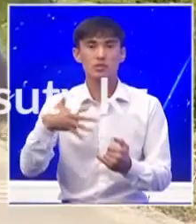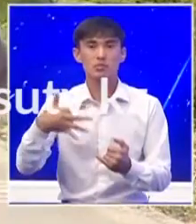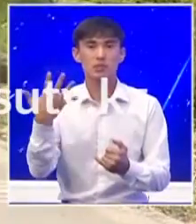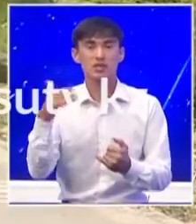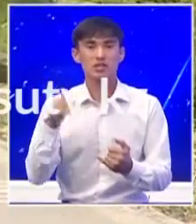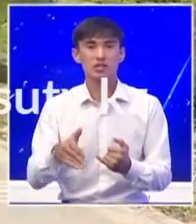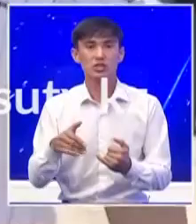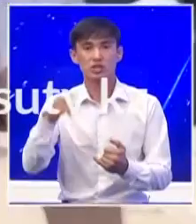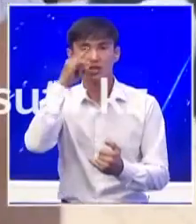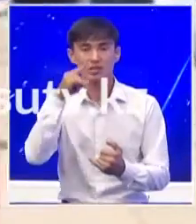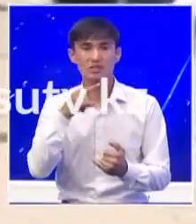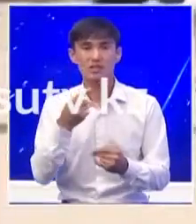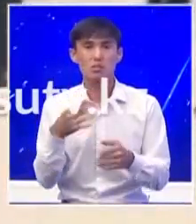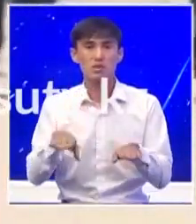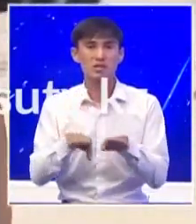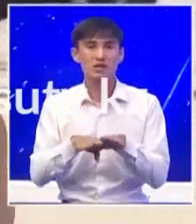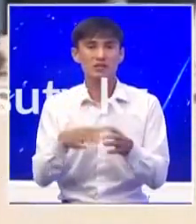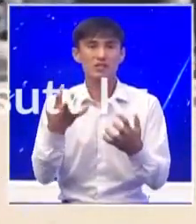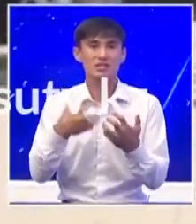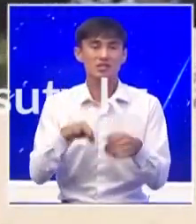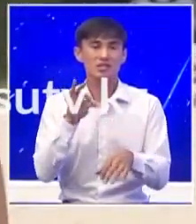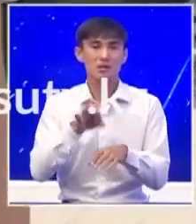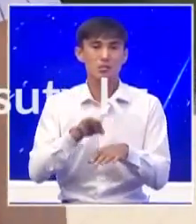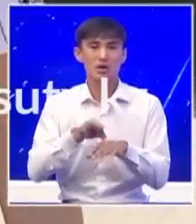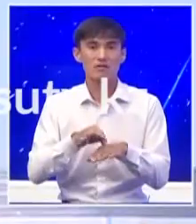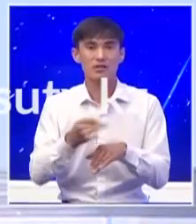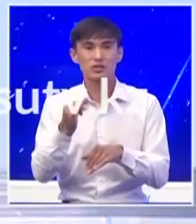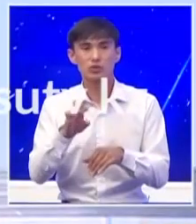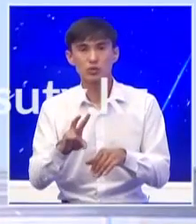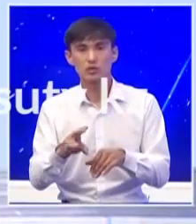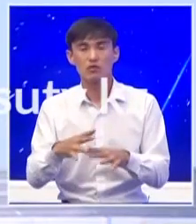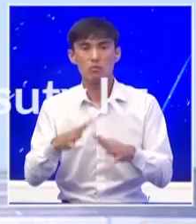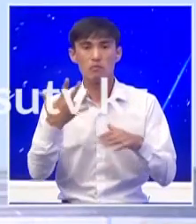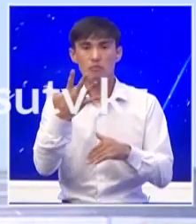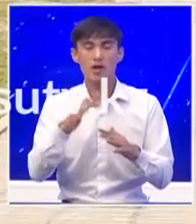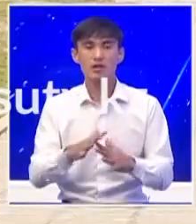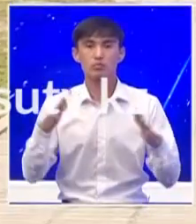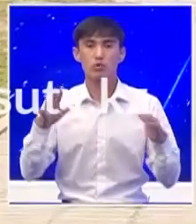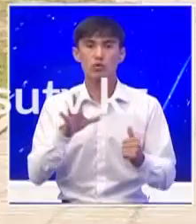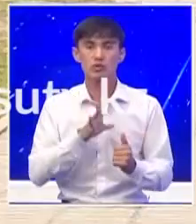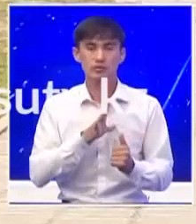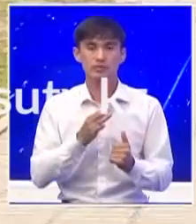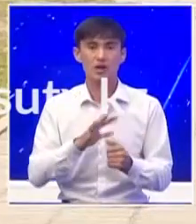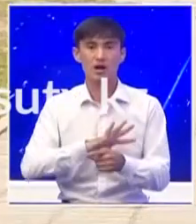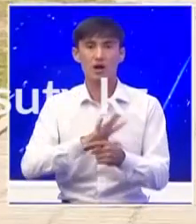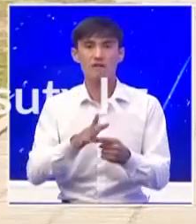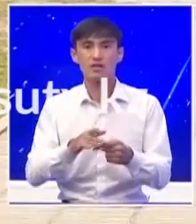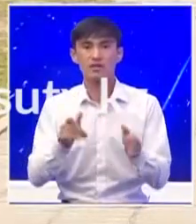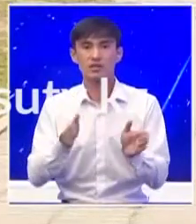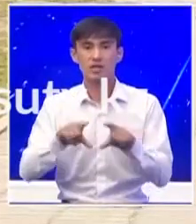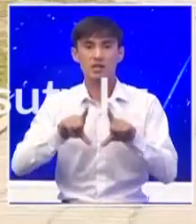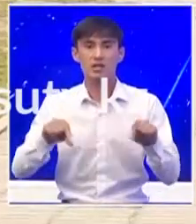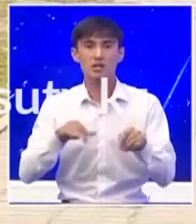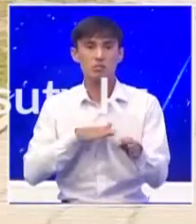По сравнению с июнем, среднесуточная заболеваемость выросла более чем в 5 раз. Ковидные стационары переполнены, что